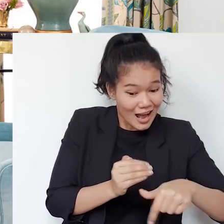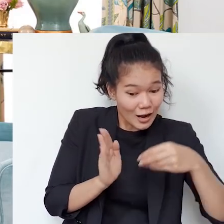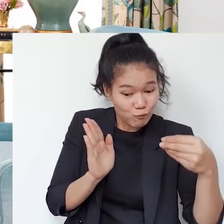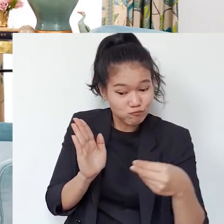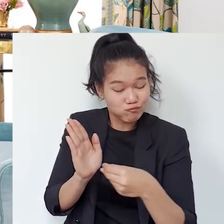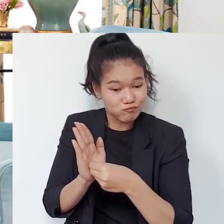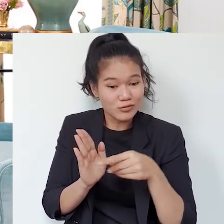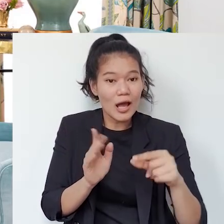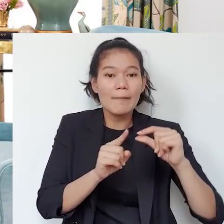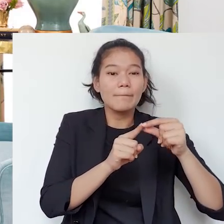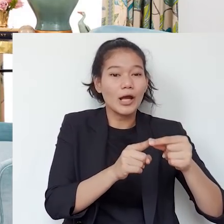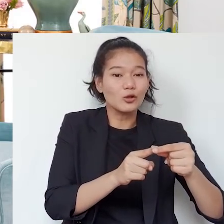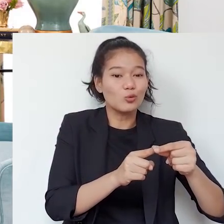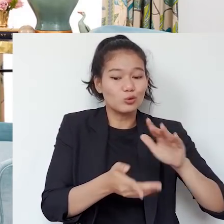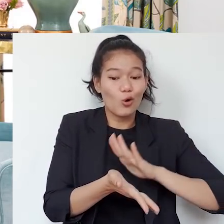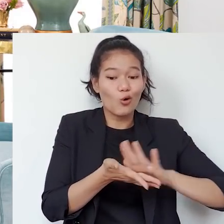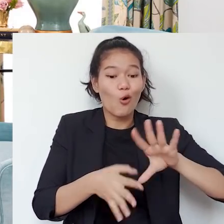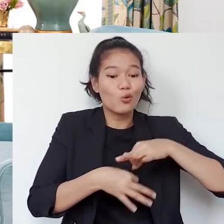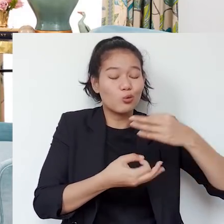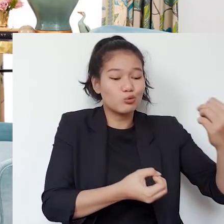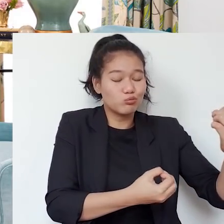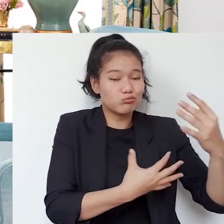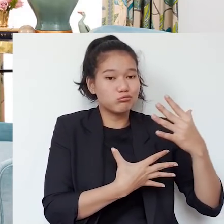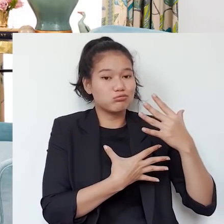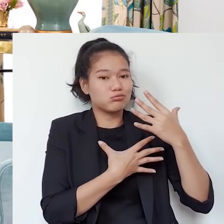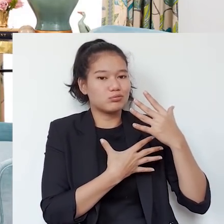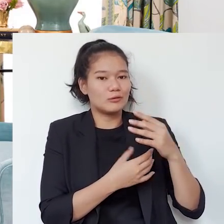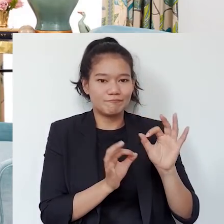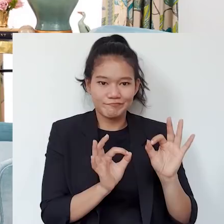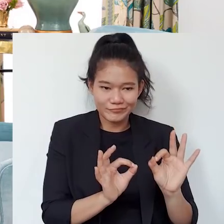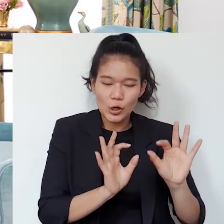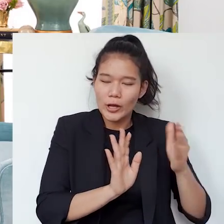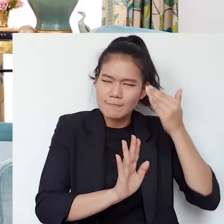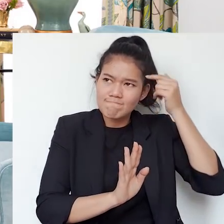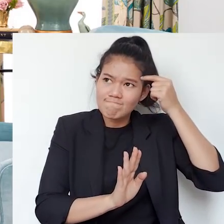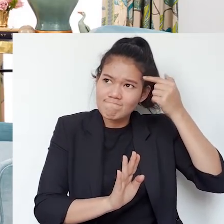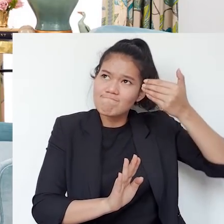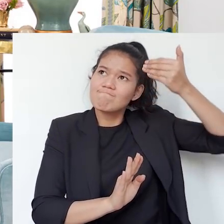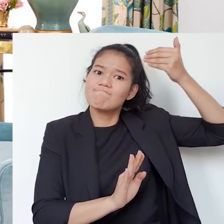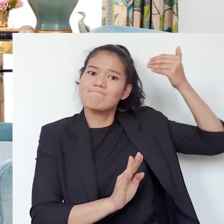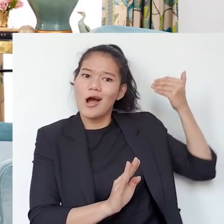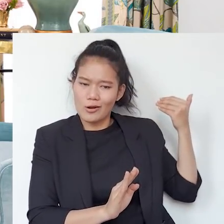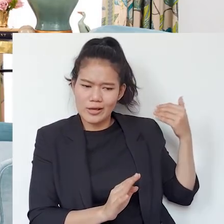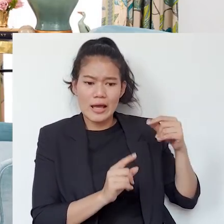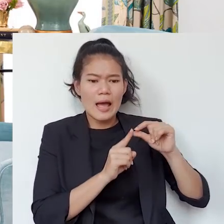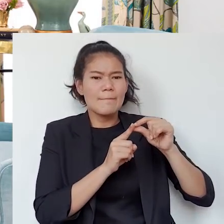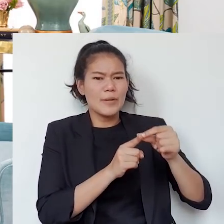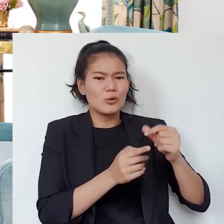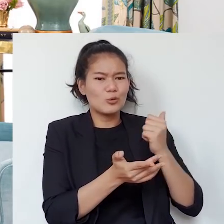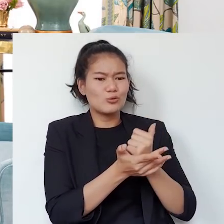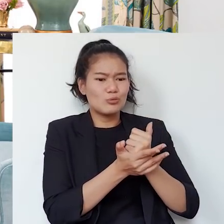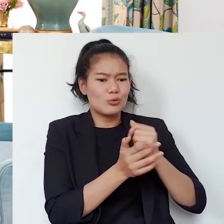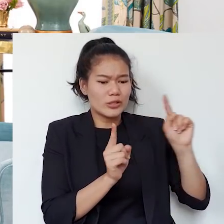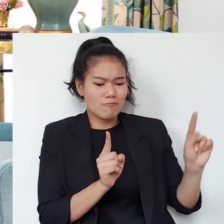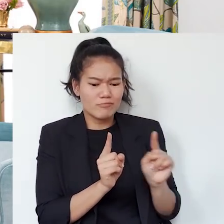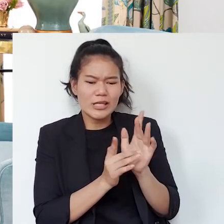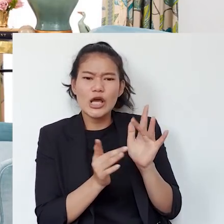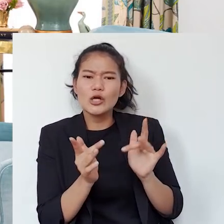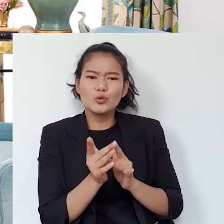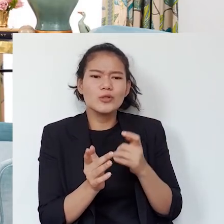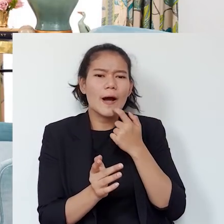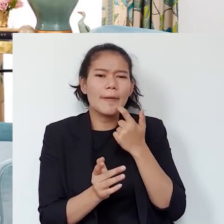Kudus. Oke, tarik mundur lagi. Mari kita ingat apa sih yang Petrus lakukan selama hidup bersama-sama dengan